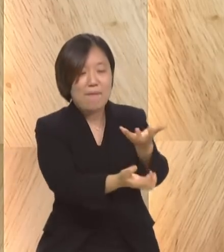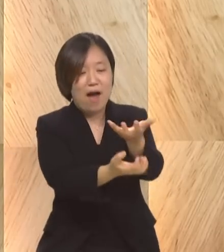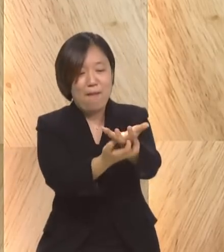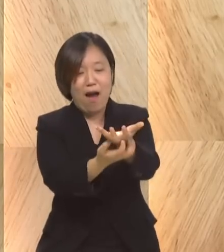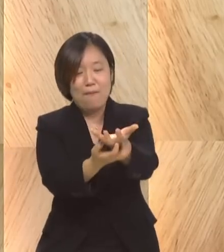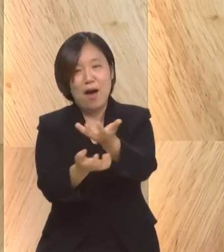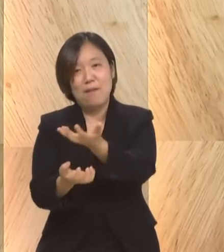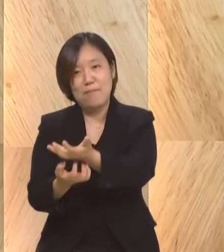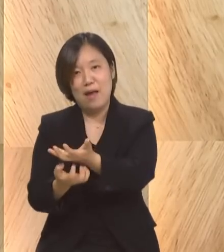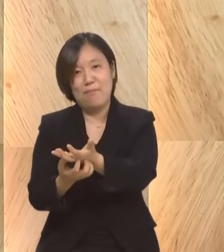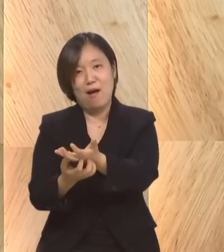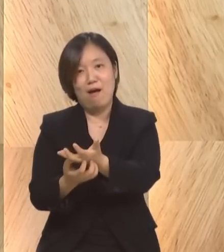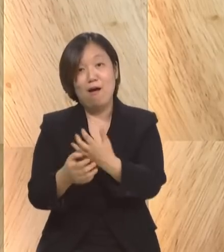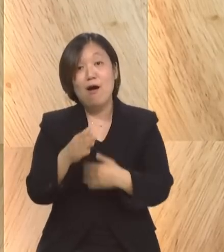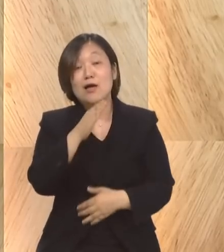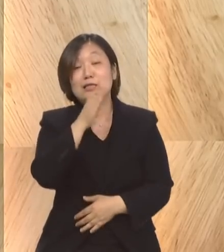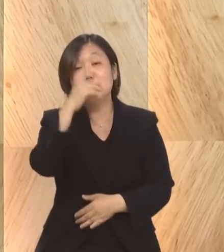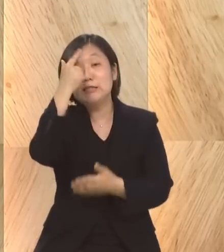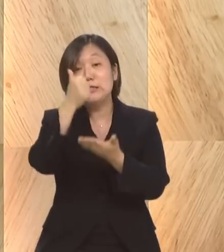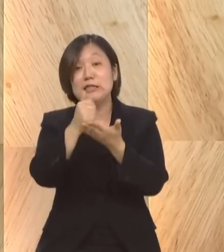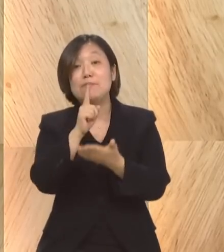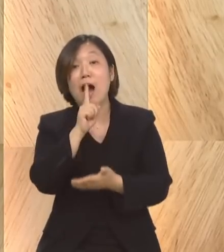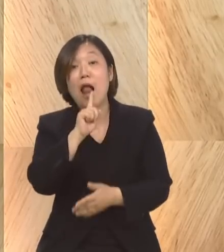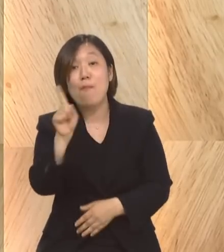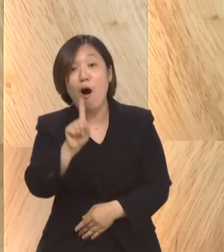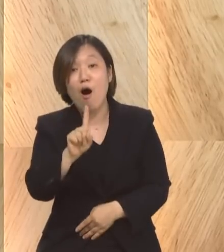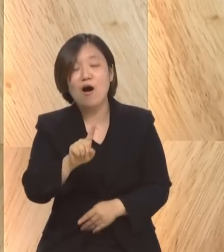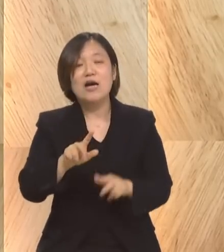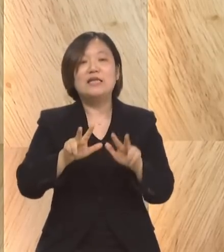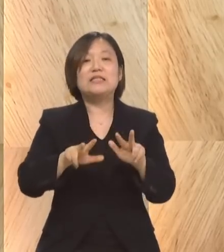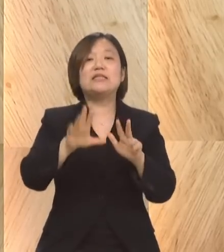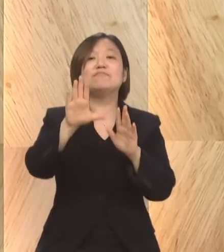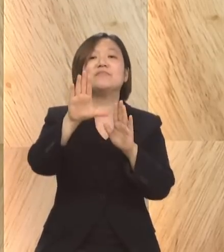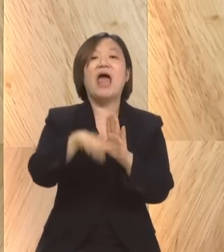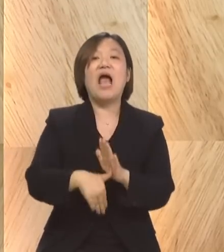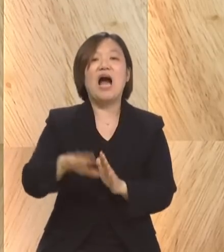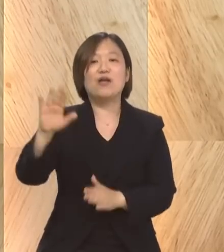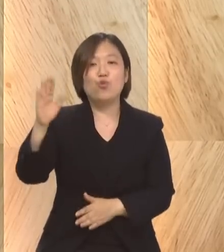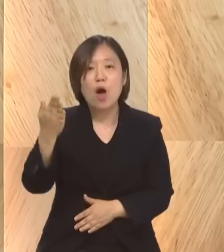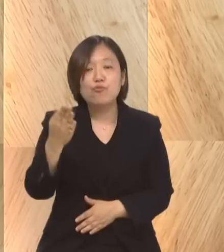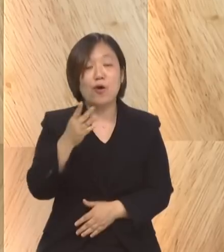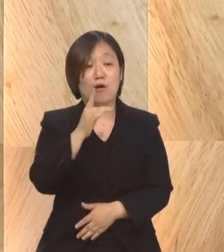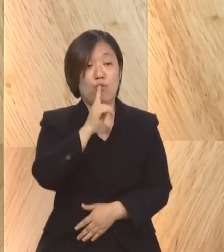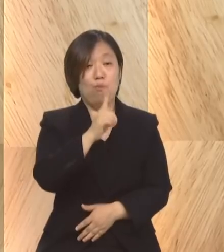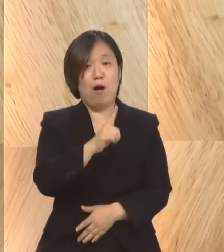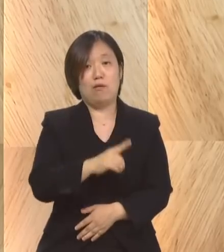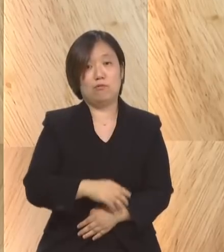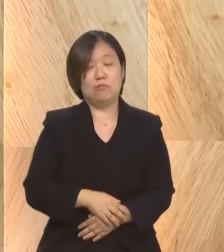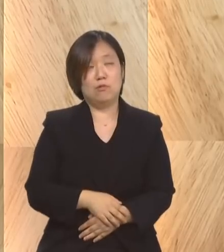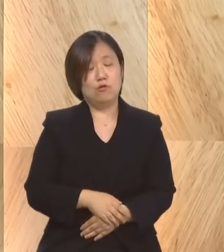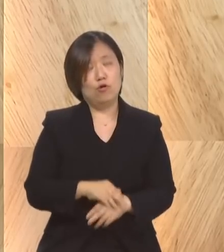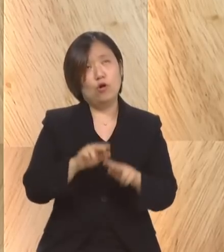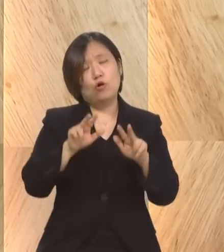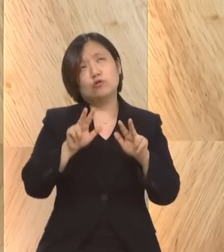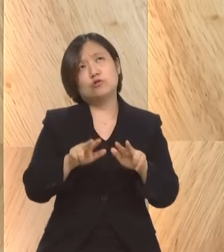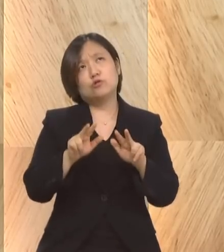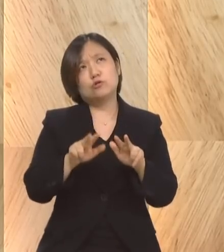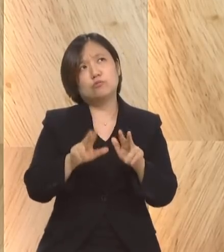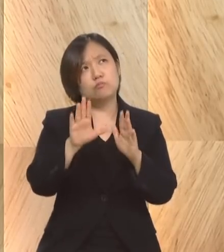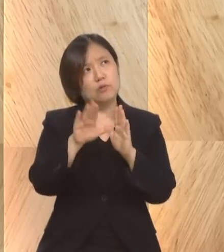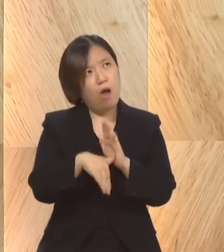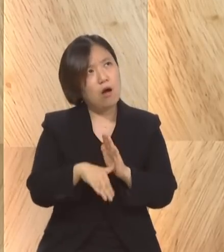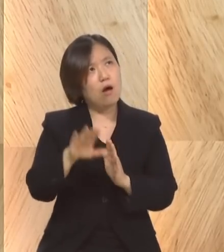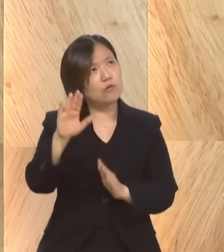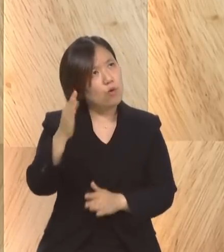노스님이 이제 때가 되었다 이제 때가 되었다 이렇게 말씀하더래 이제 때가 되었다 그 잠시